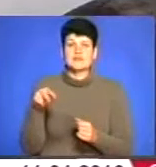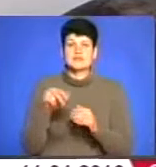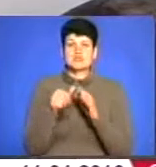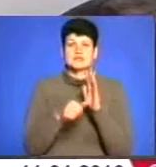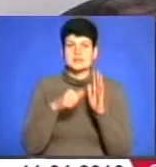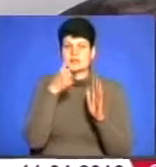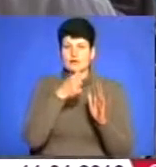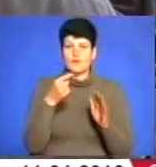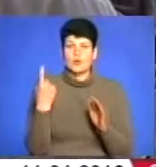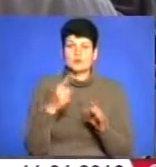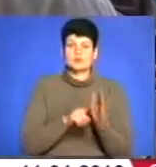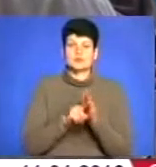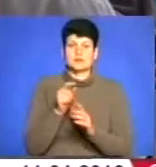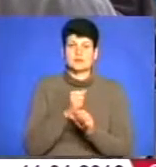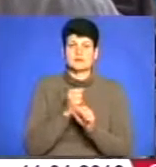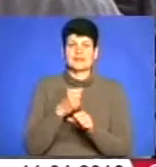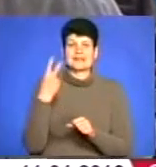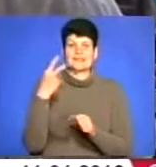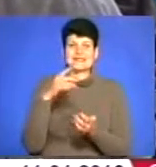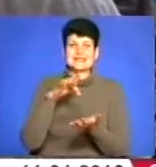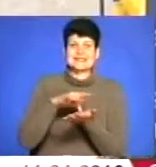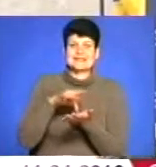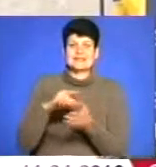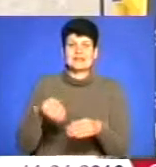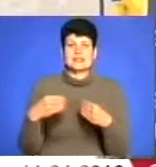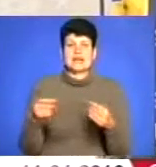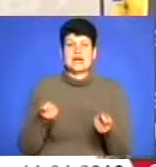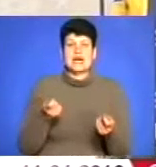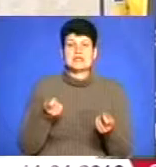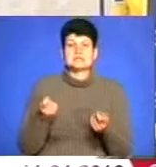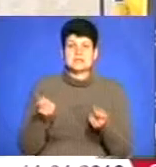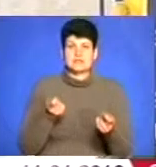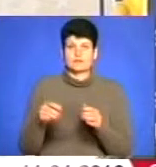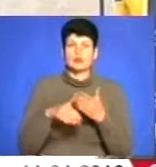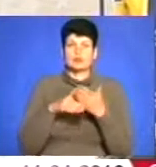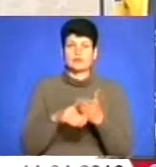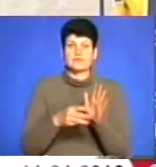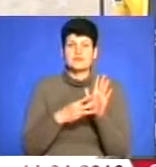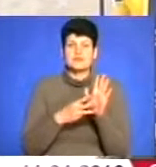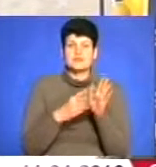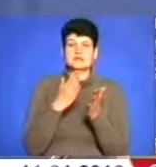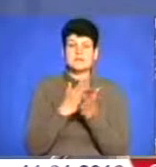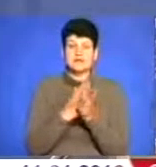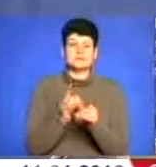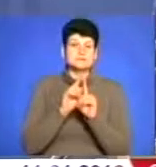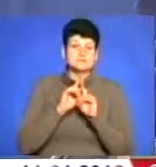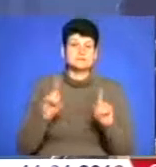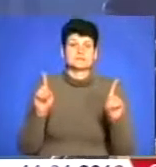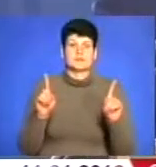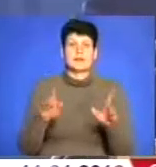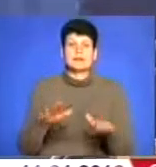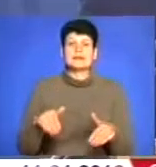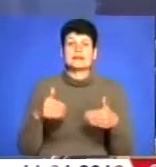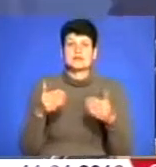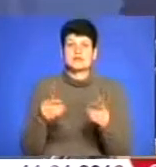рік в області запрацювали 20 центрів надання адміністративної допомоги. 8 з них є ексклюзивними і